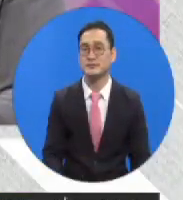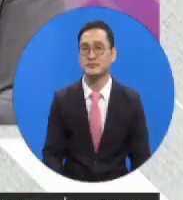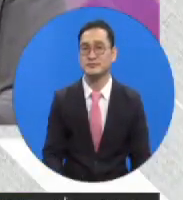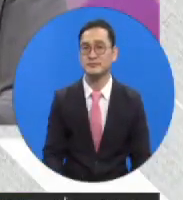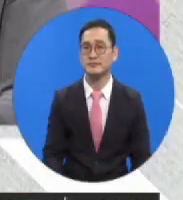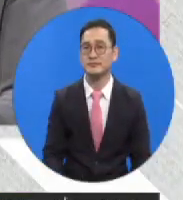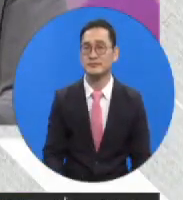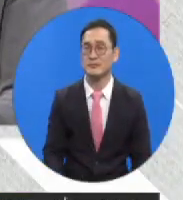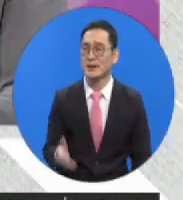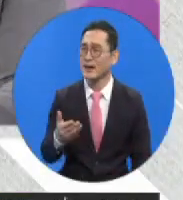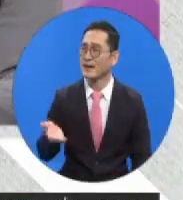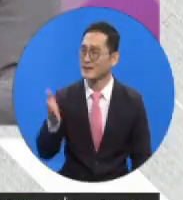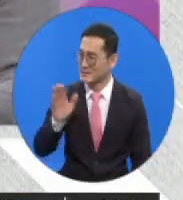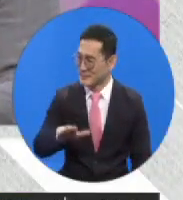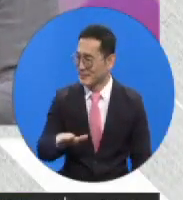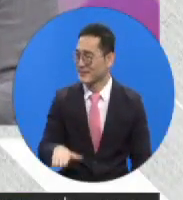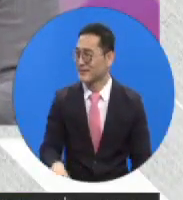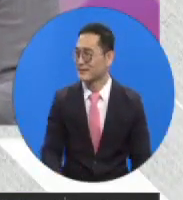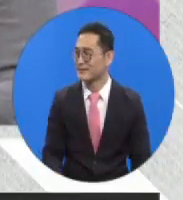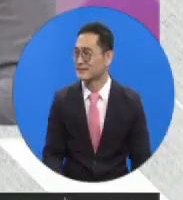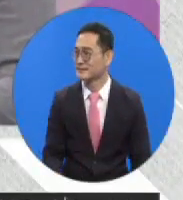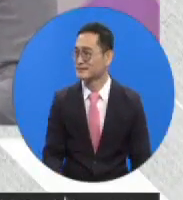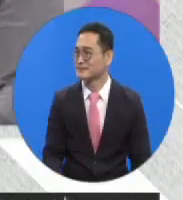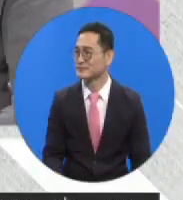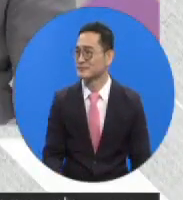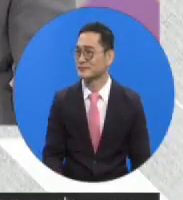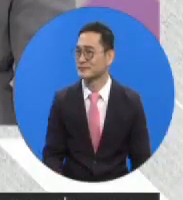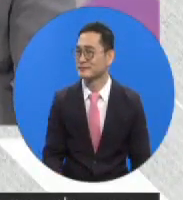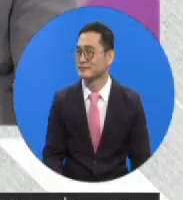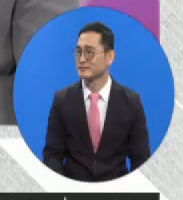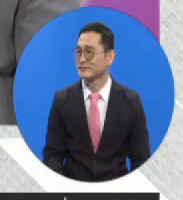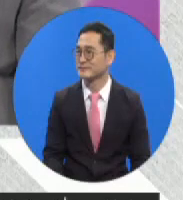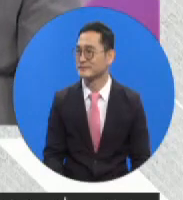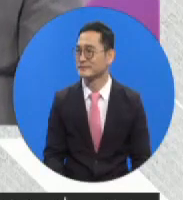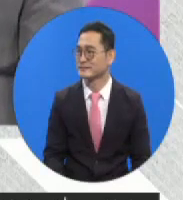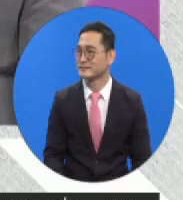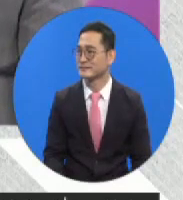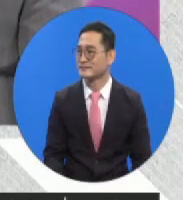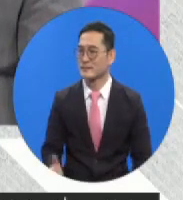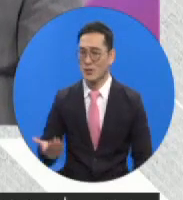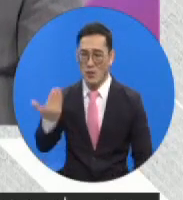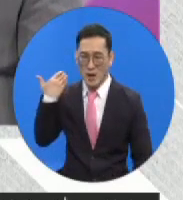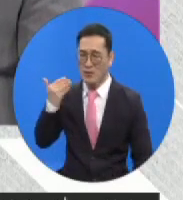비판하는 건 아닙니다만, 그 언론이 이런 기사를 쓰고 있는 것은